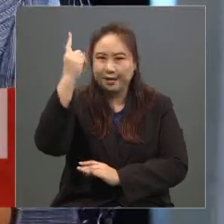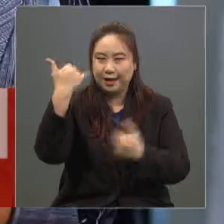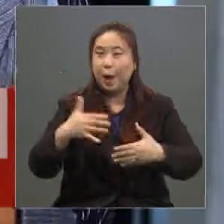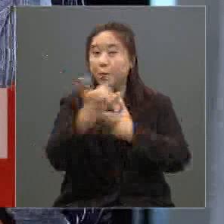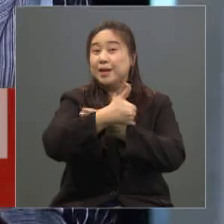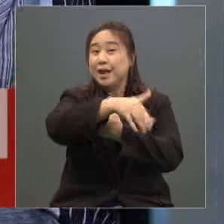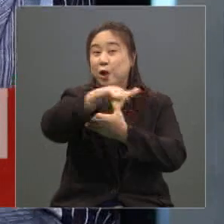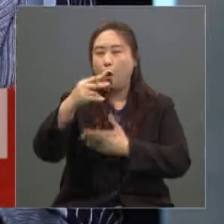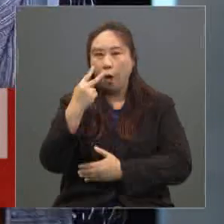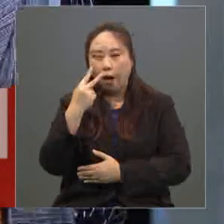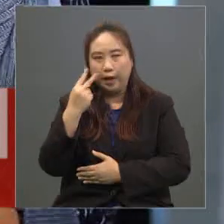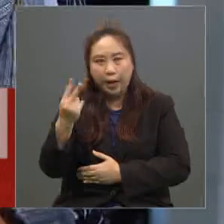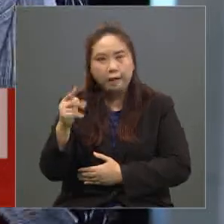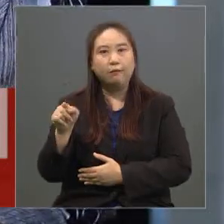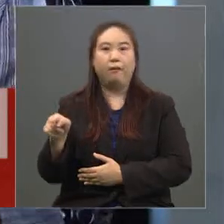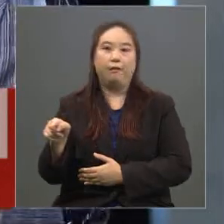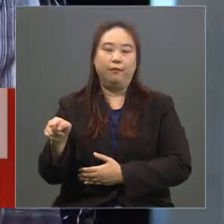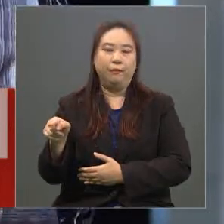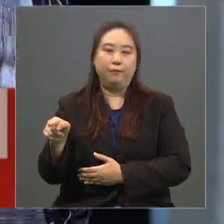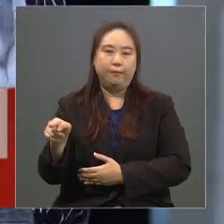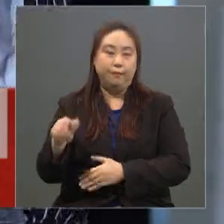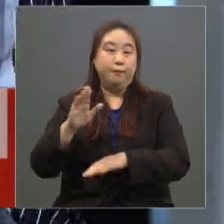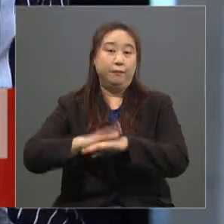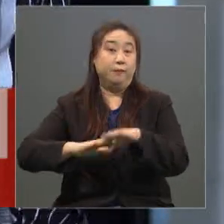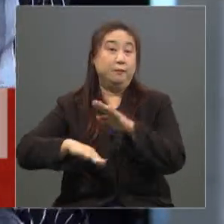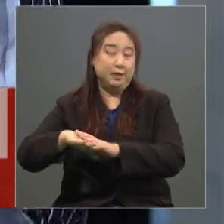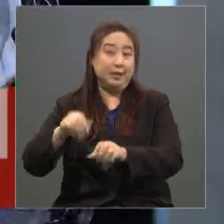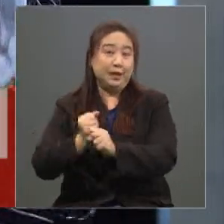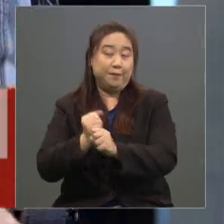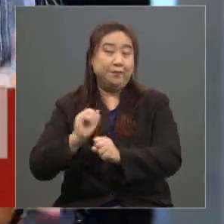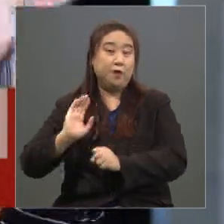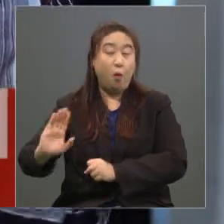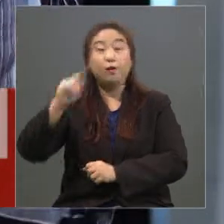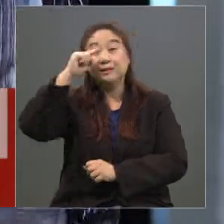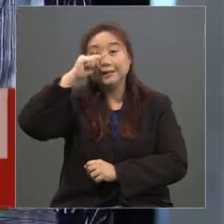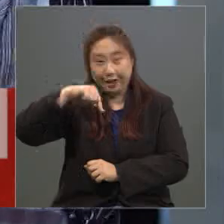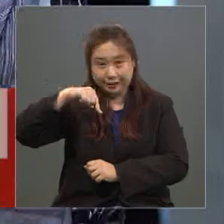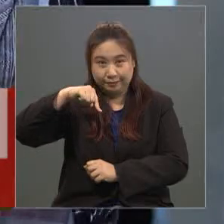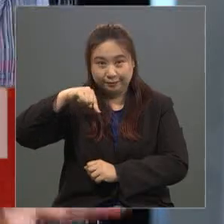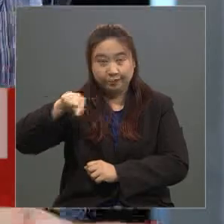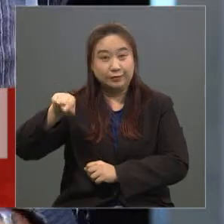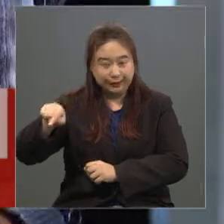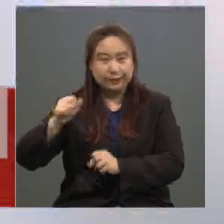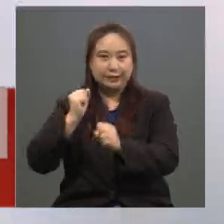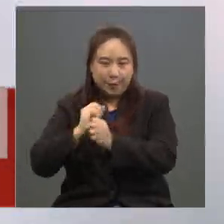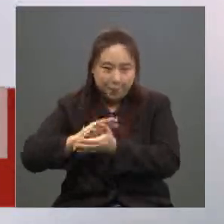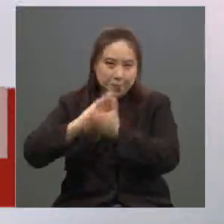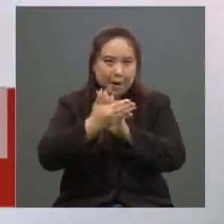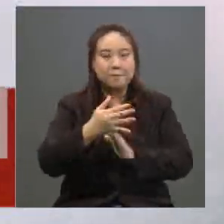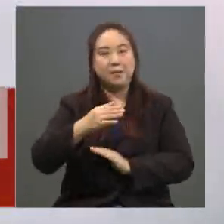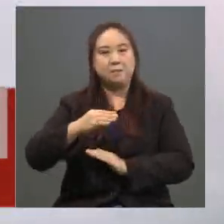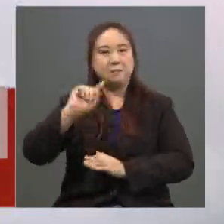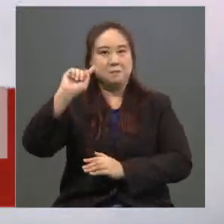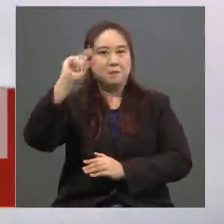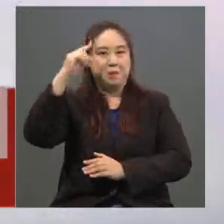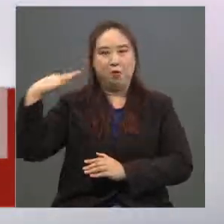ทศเห็นว่า sustainable hand woven ของไทยสามารถที่จะทำให้เป็นแนว modernized ได้ซึ่งต